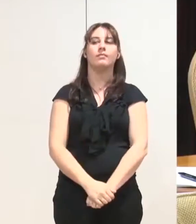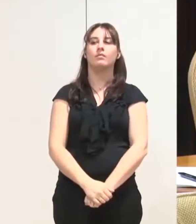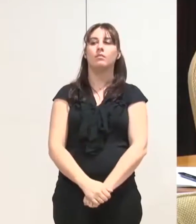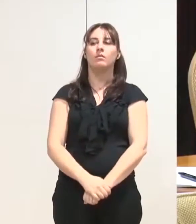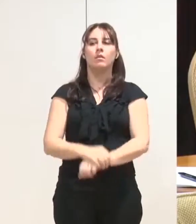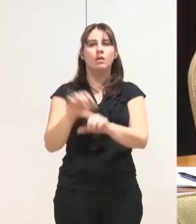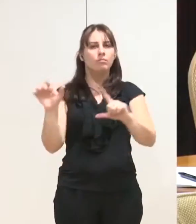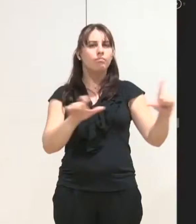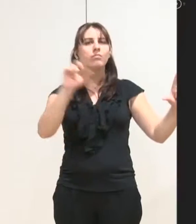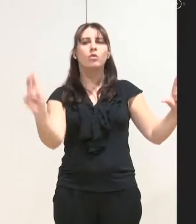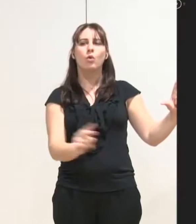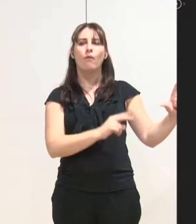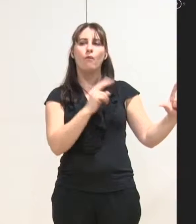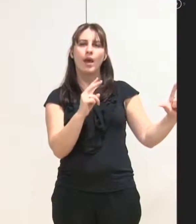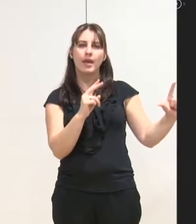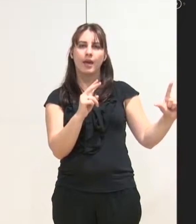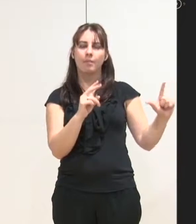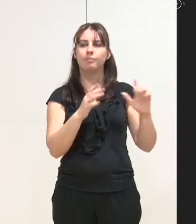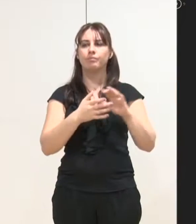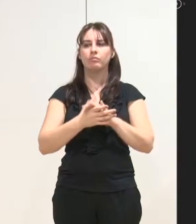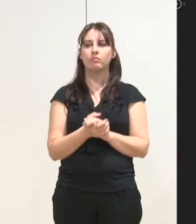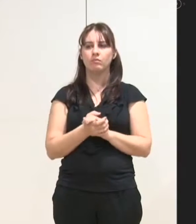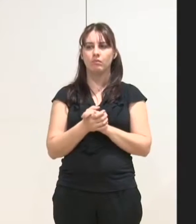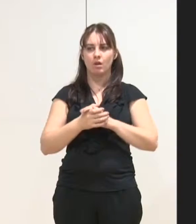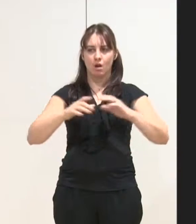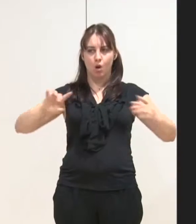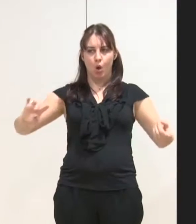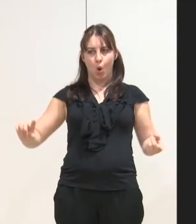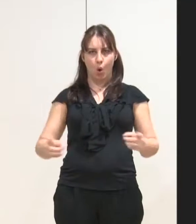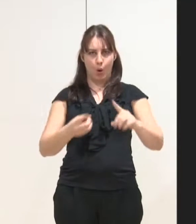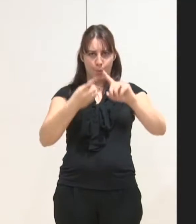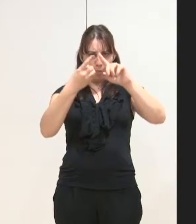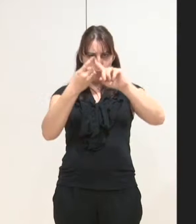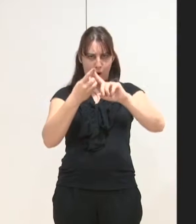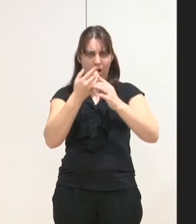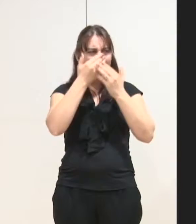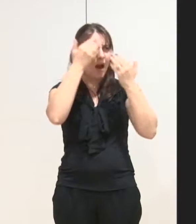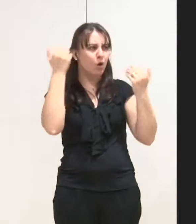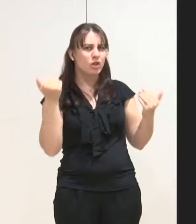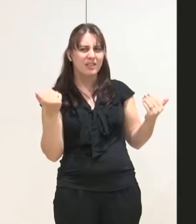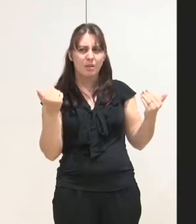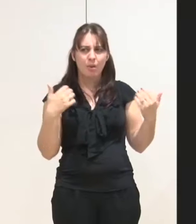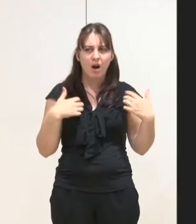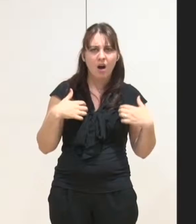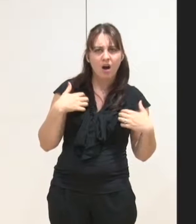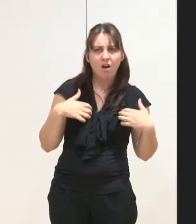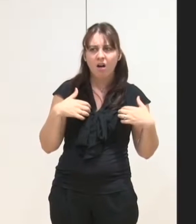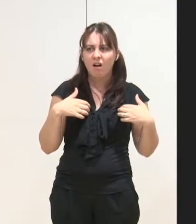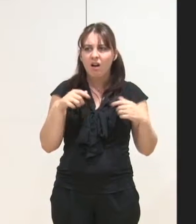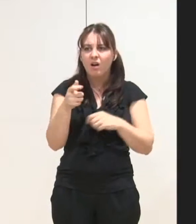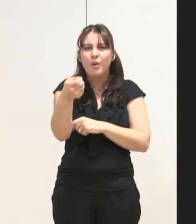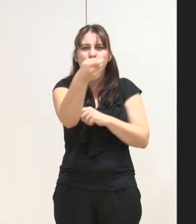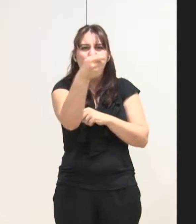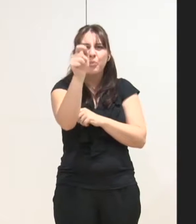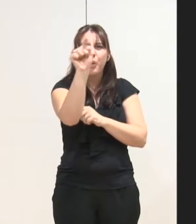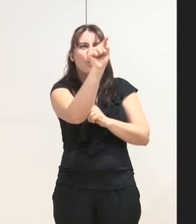Donc ça, ce que vous voyez ici, c'est le plan. Alors, je ne sais pas si j'ai un laser pour